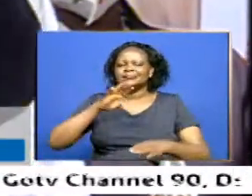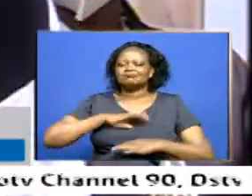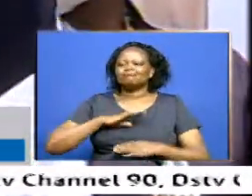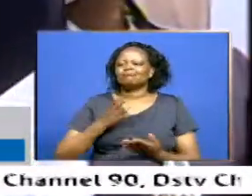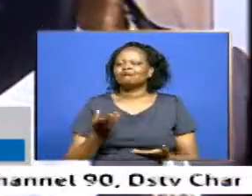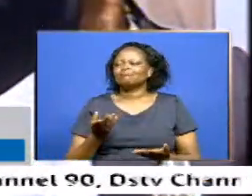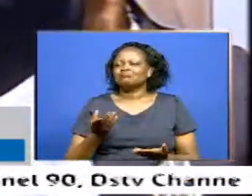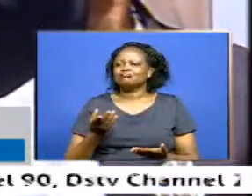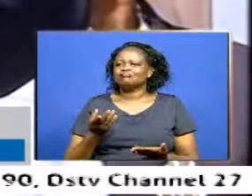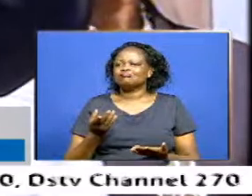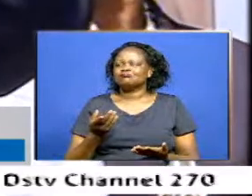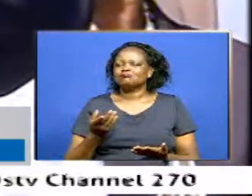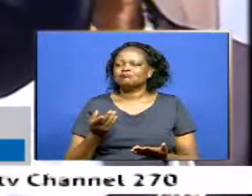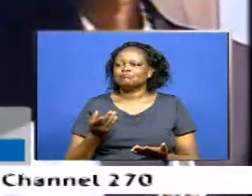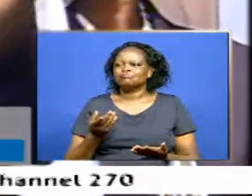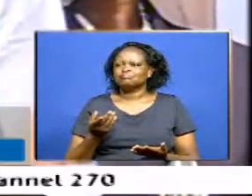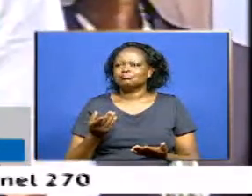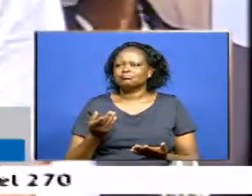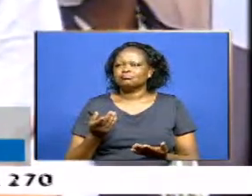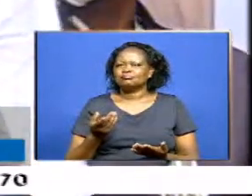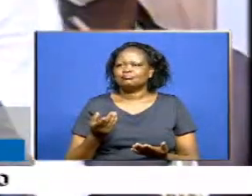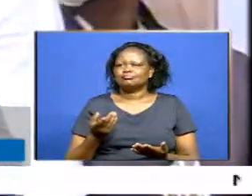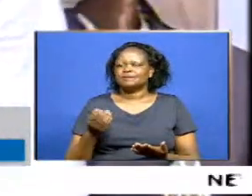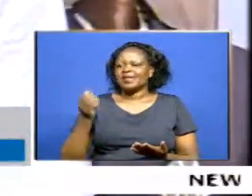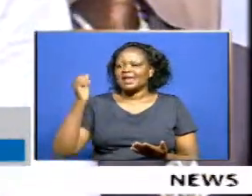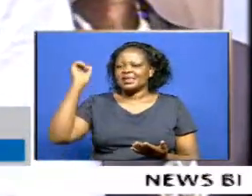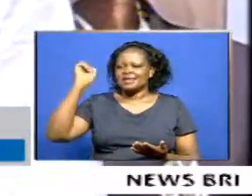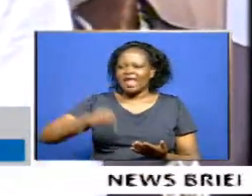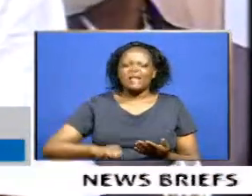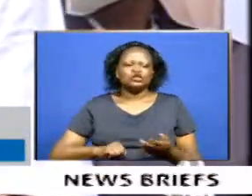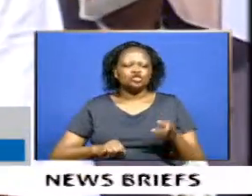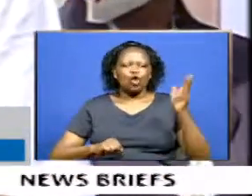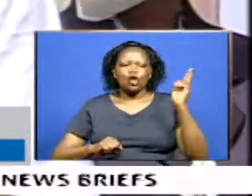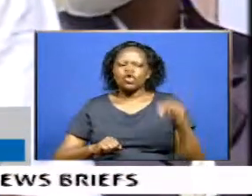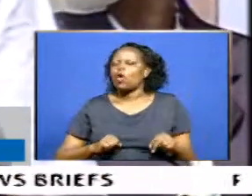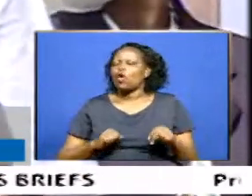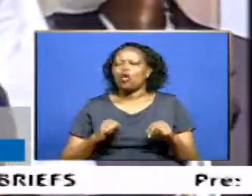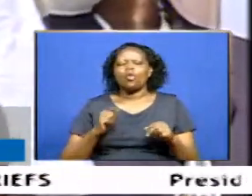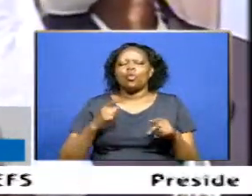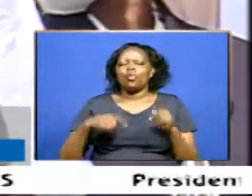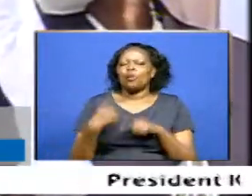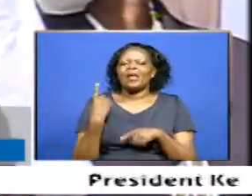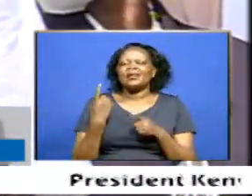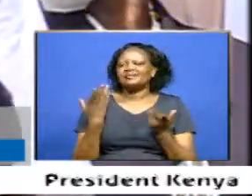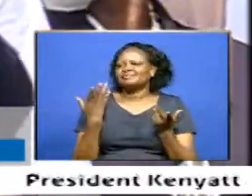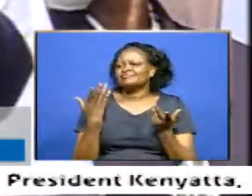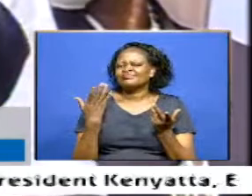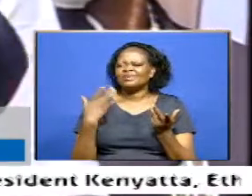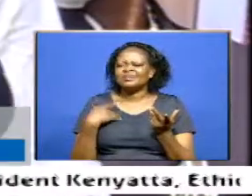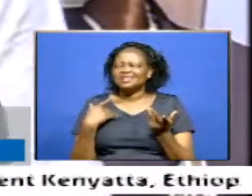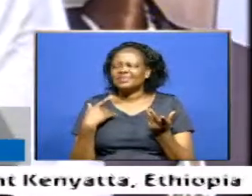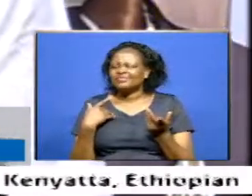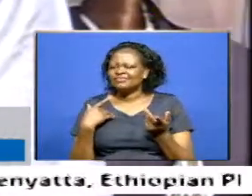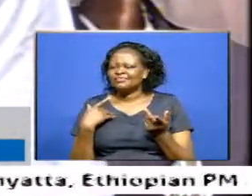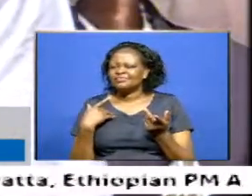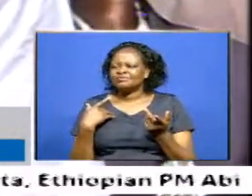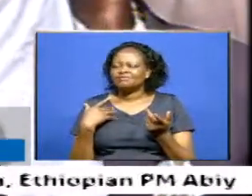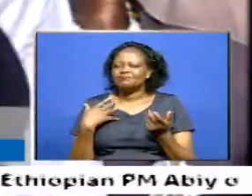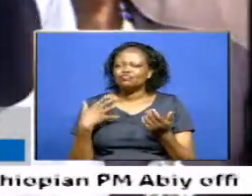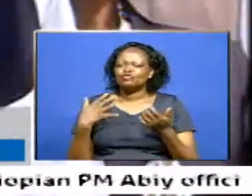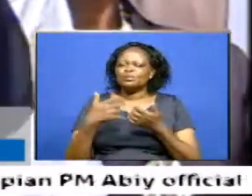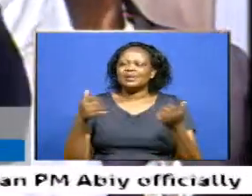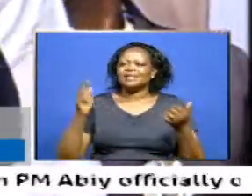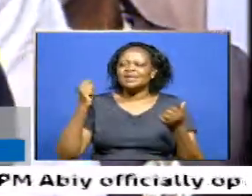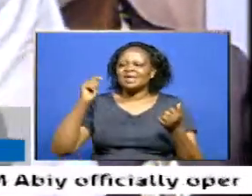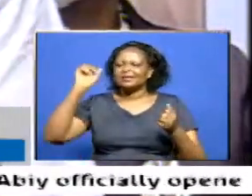na either yes itashinda ama la itashinda. Na sisi hatugawi Kenya kwa njia ya yes ama no.